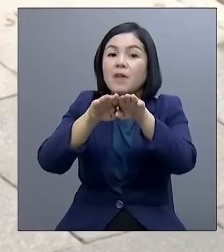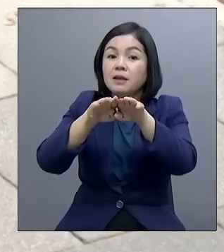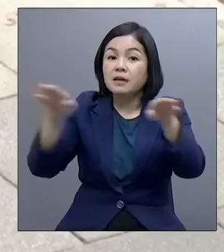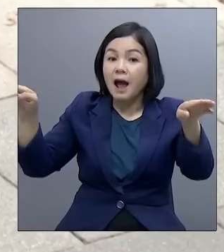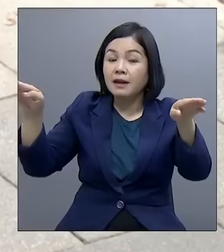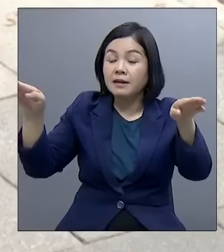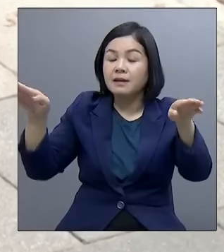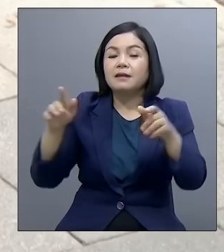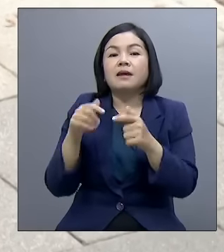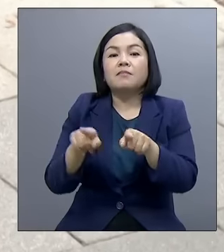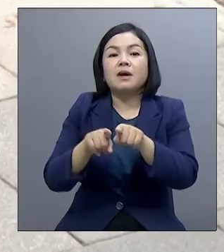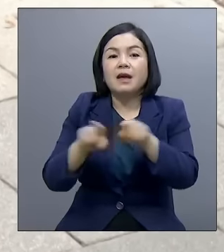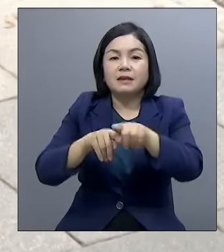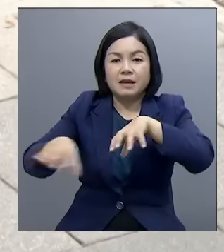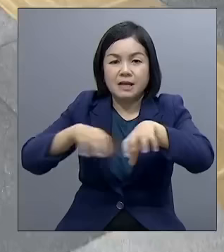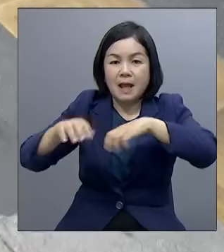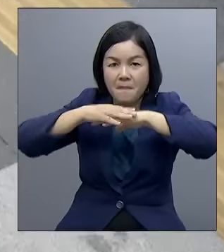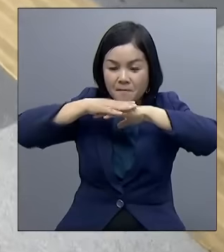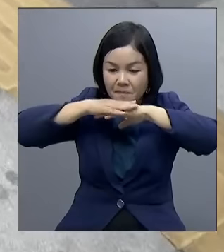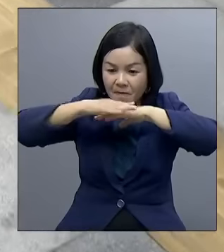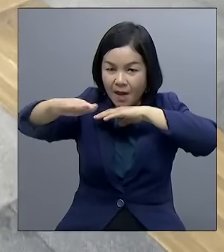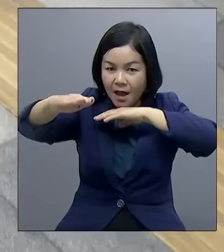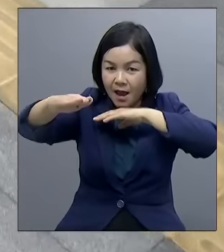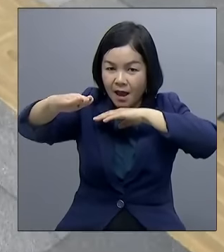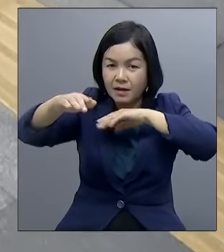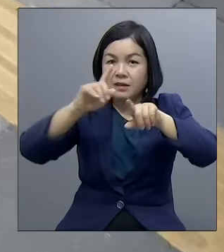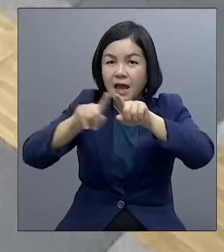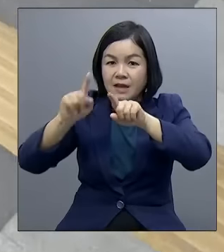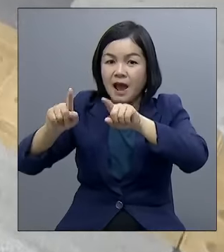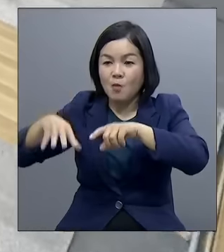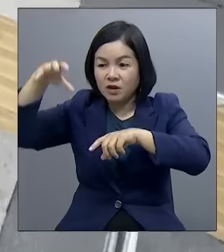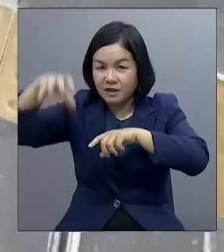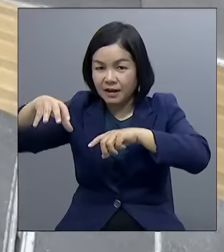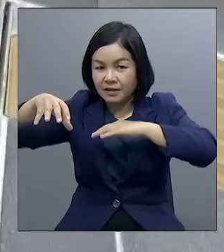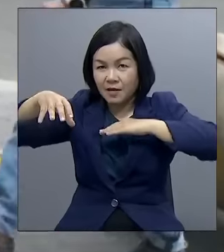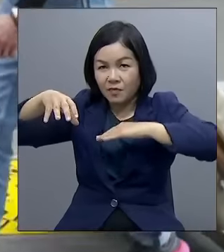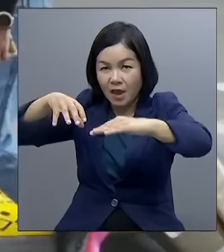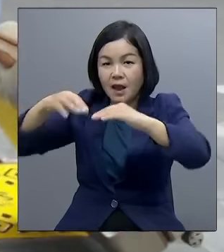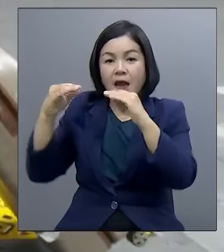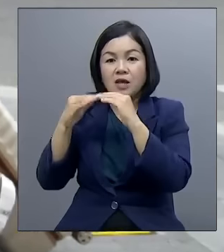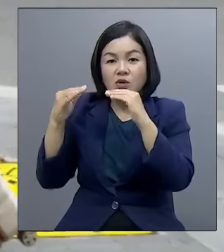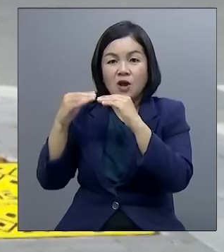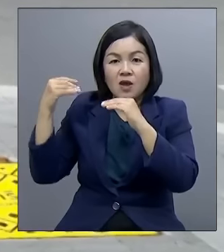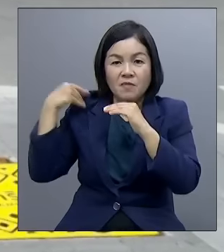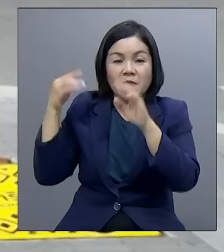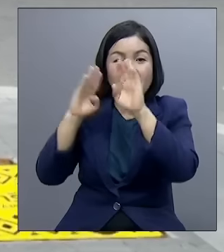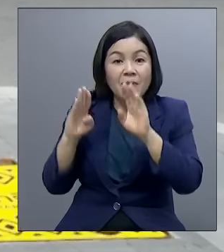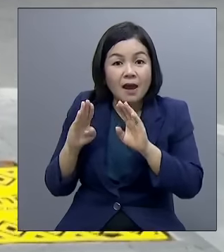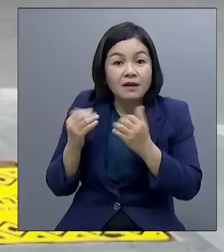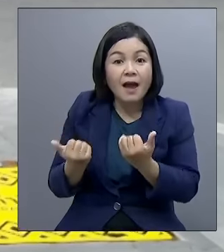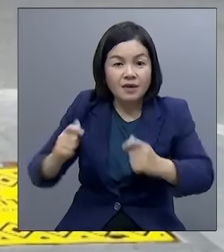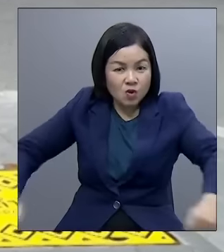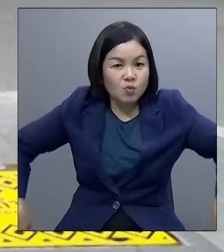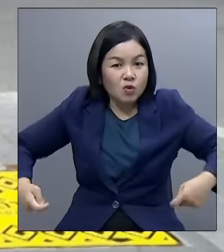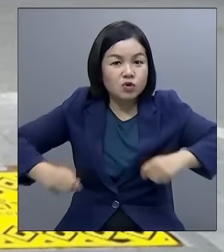Universal Design และการปรับทางเท้าหรือว่าทางเข้าออกของอาคารให้มีความสูงใกล้เคียงกันแบบนี้ก็ทำให้วีลแชร์เข็น